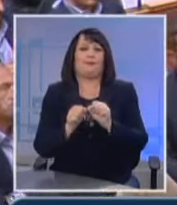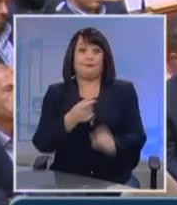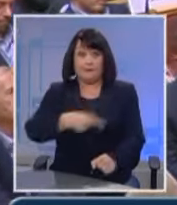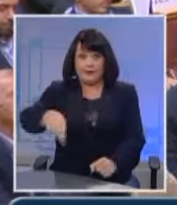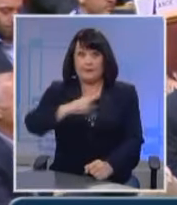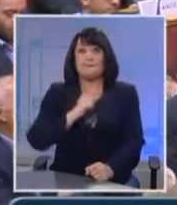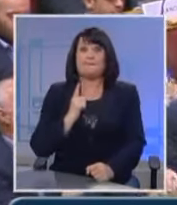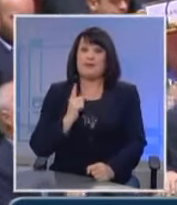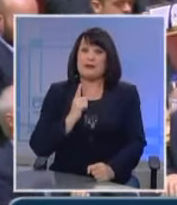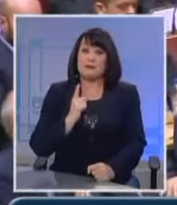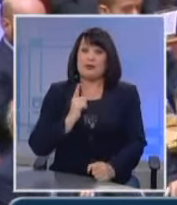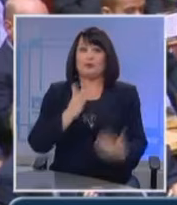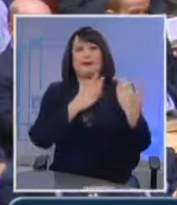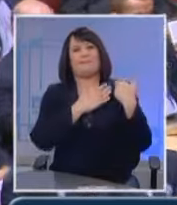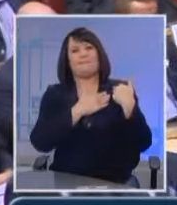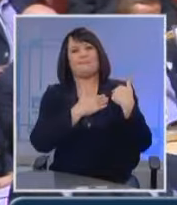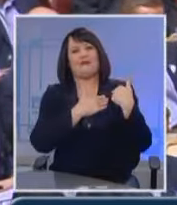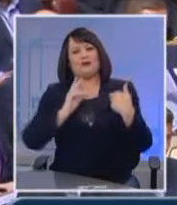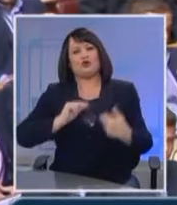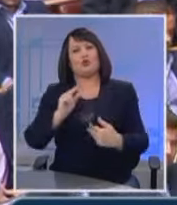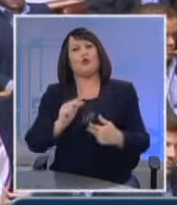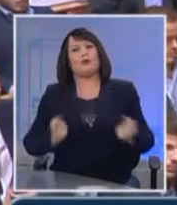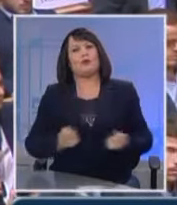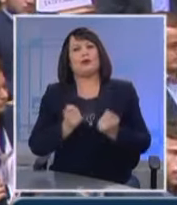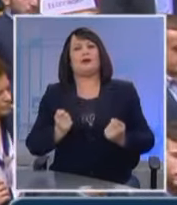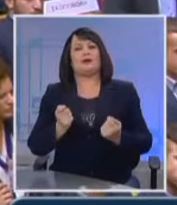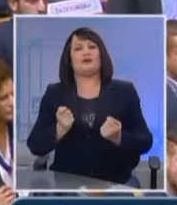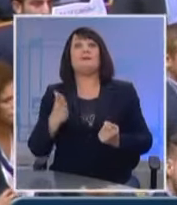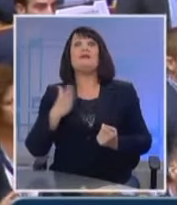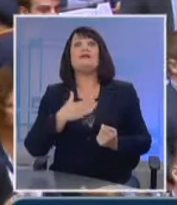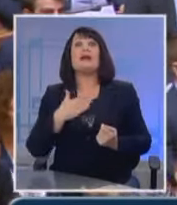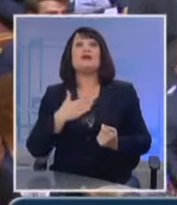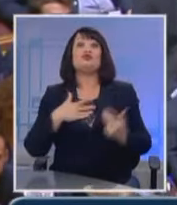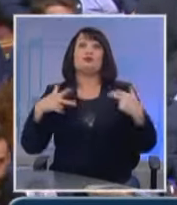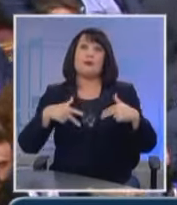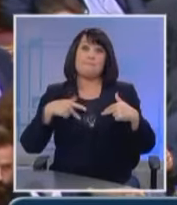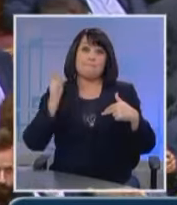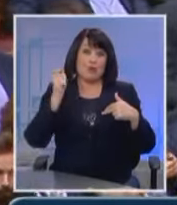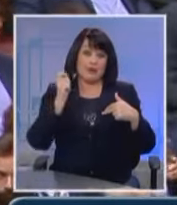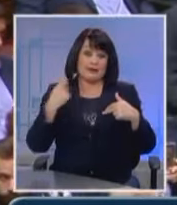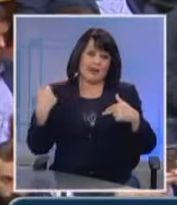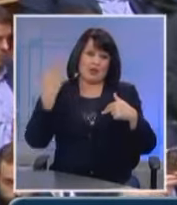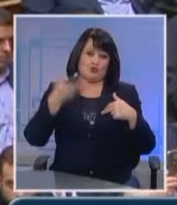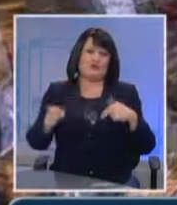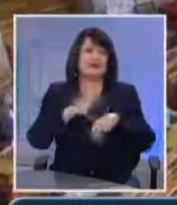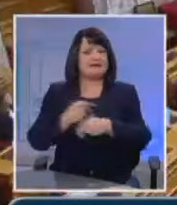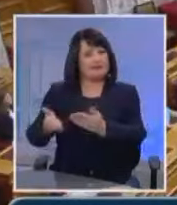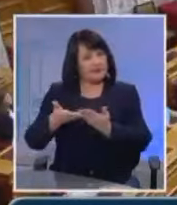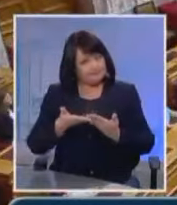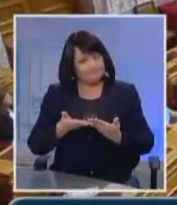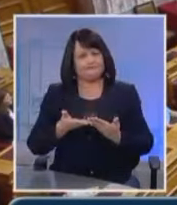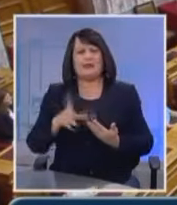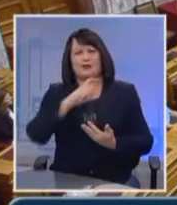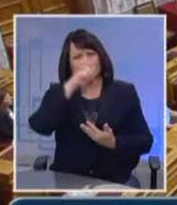όλους όσοι είναι αρμόδιοι να κάνουν το ίδιο. Ευχαριστούμε την πολιτεία για τη μέχρι τώρα στήριξη που μας παρήχε, παρόλες